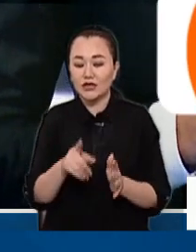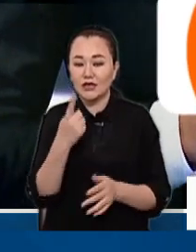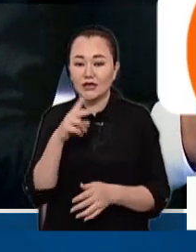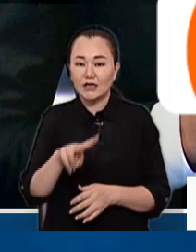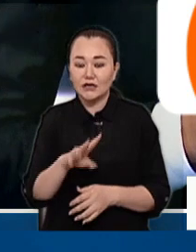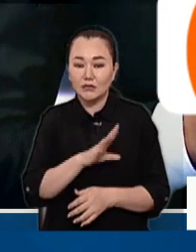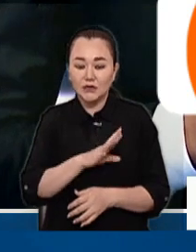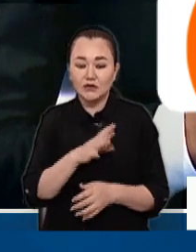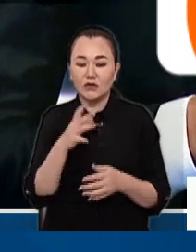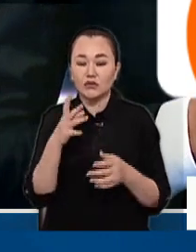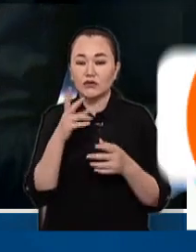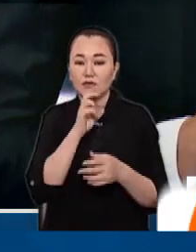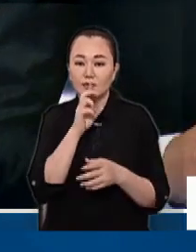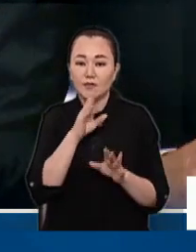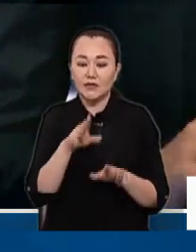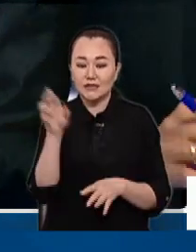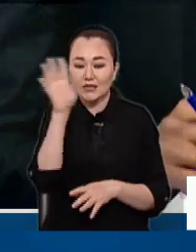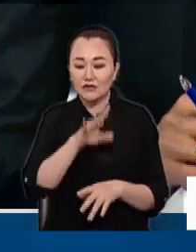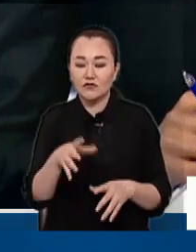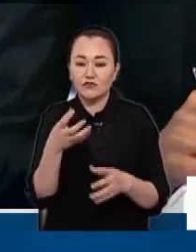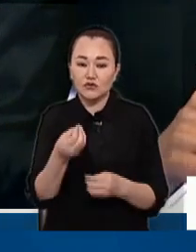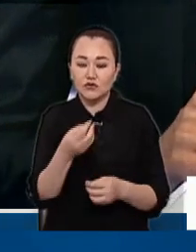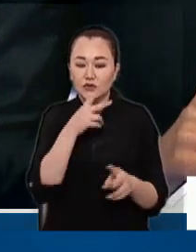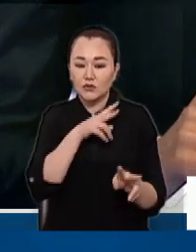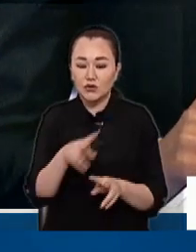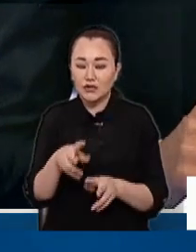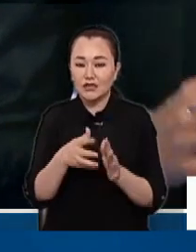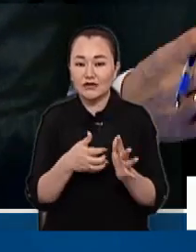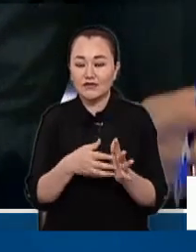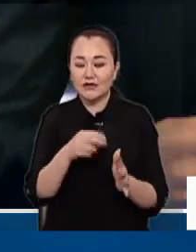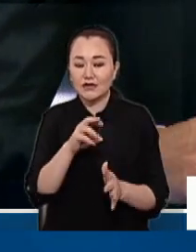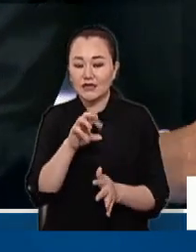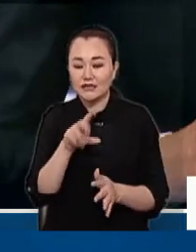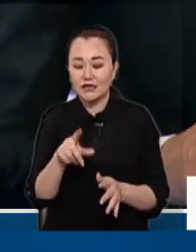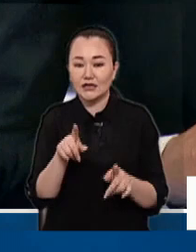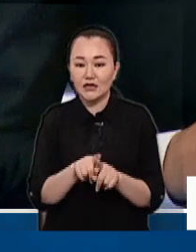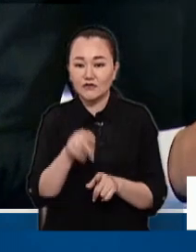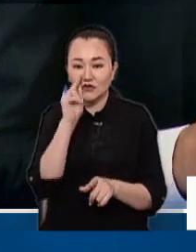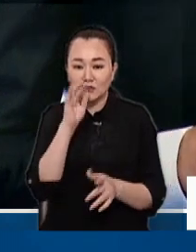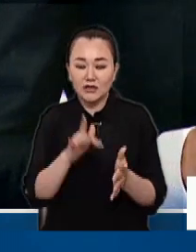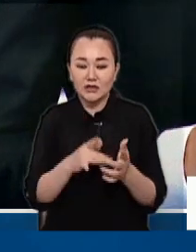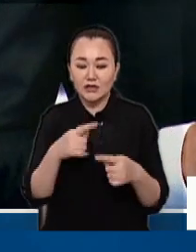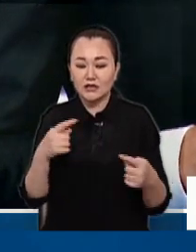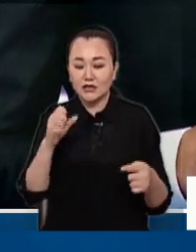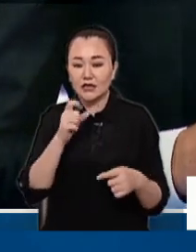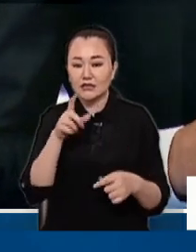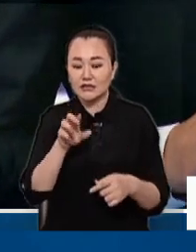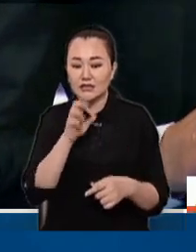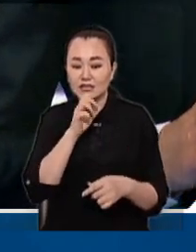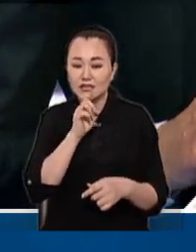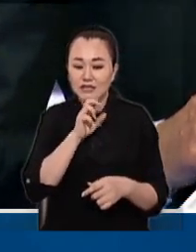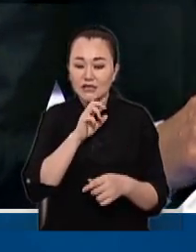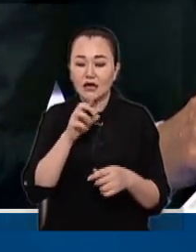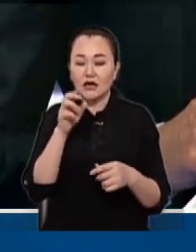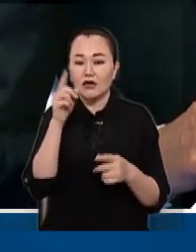литр. При этом на заправках страны все еще наблюдается нехватка дизтоплива. Так, в Шымкенте на некоторых АЗС вывесили